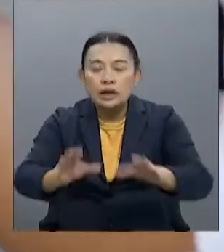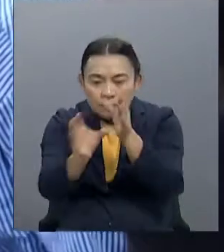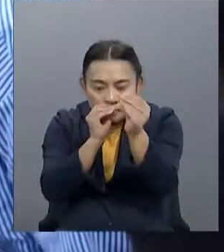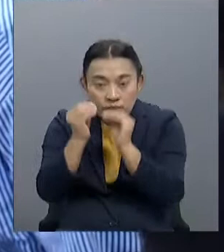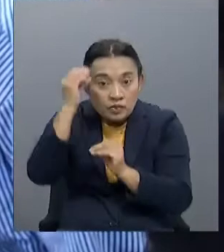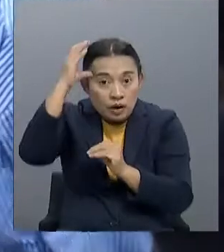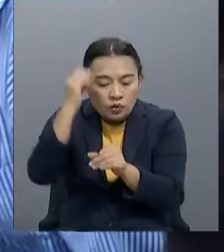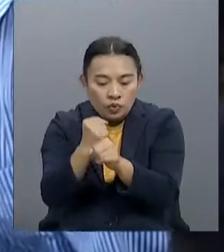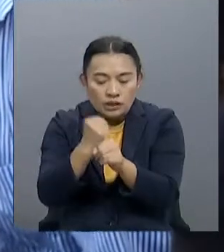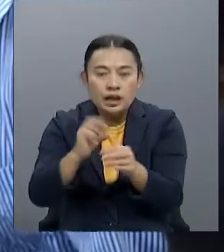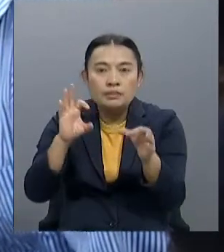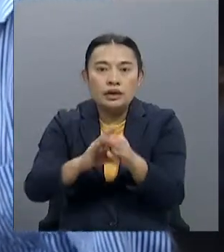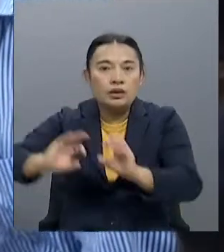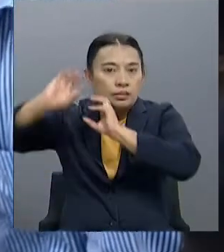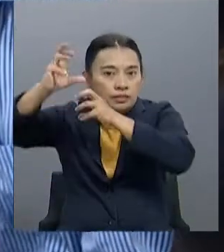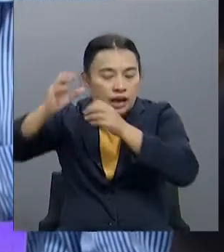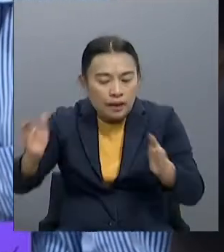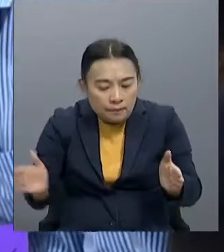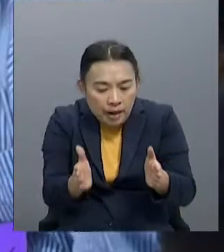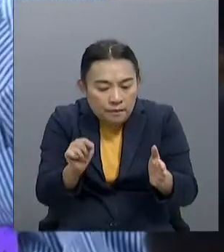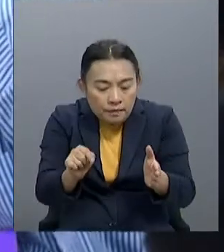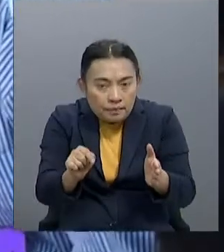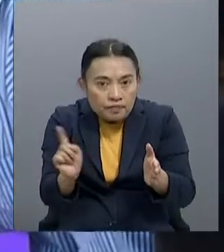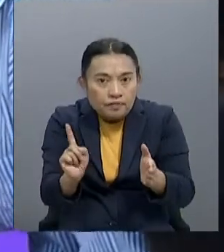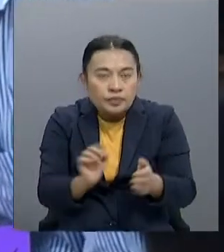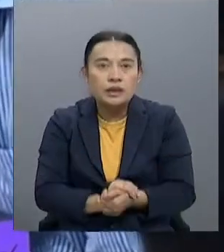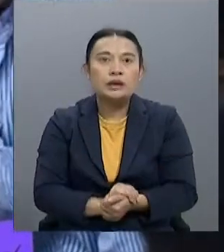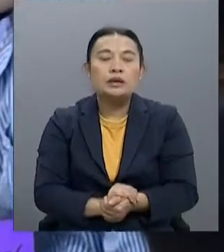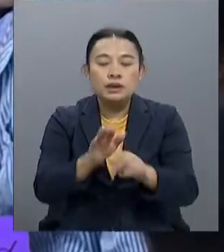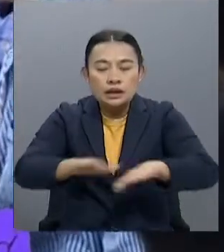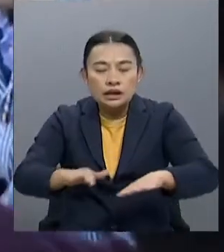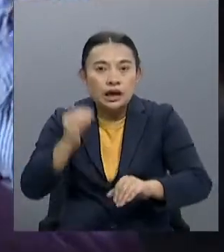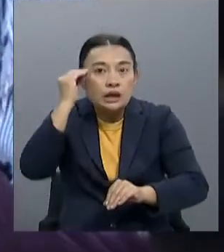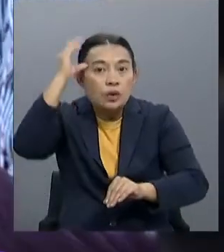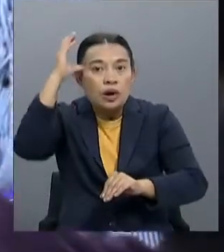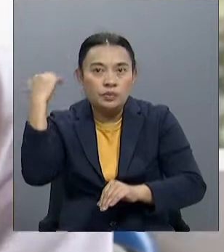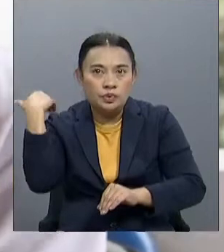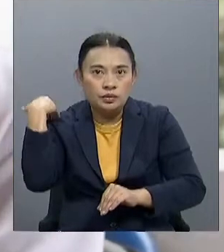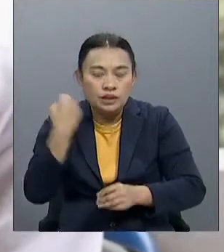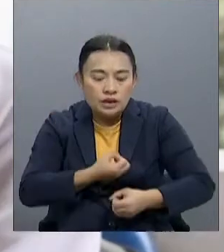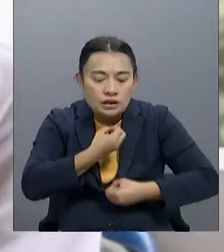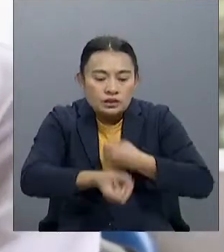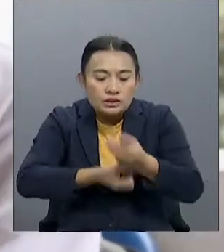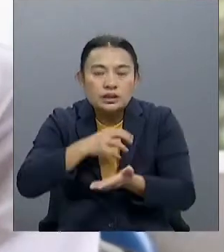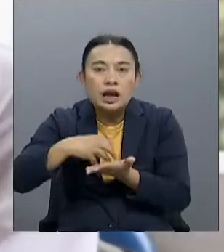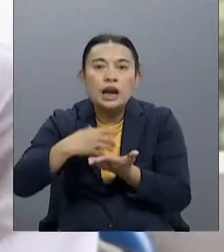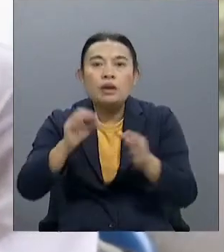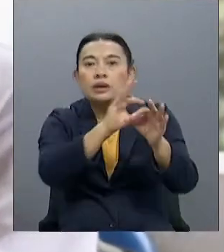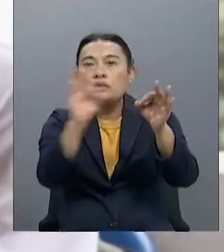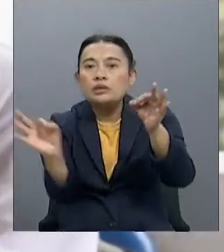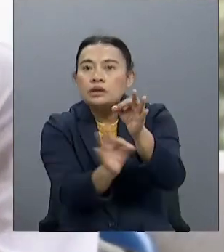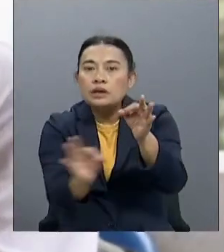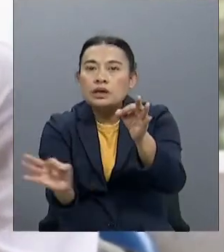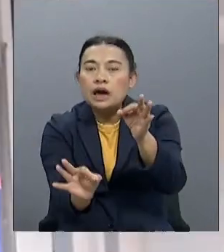นหนังสั้นเพื่อที่จะให้เขาอ่ะขยายความรู้นะคะแล้วก็เหมือนกับให้เขาสื่อสารออกมาเป็นเรื่องราวนะคะให้ชา